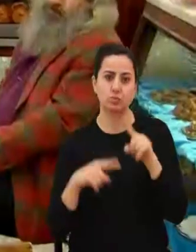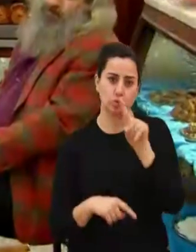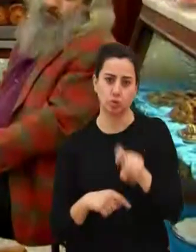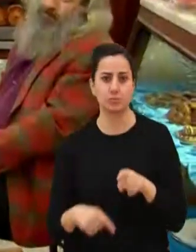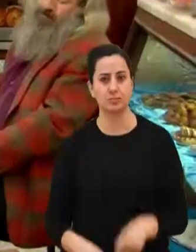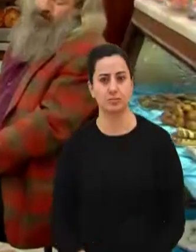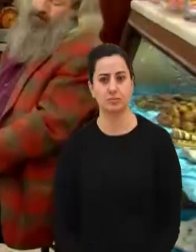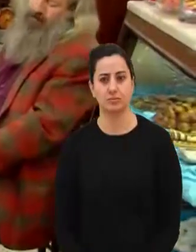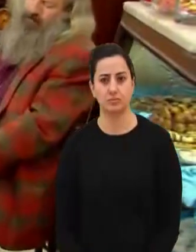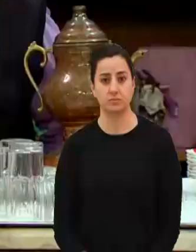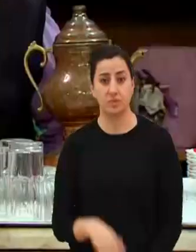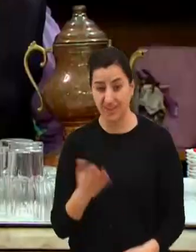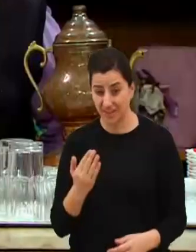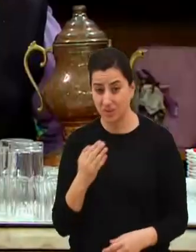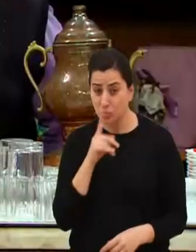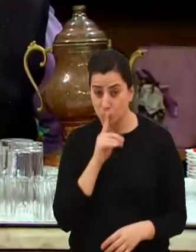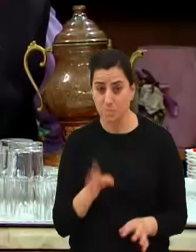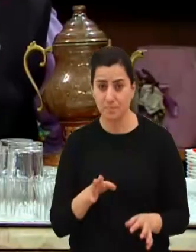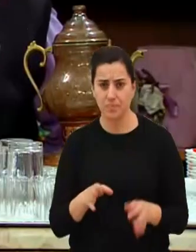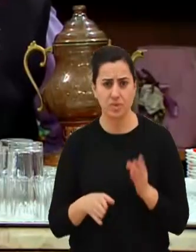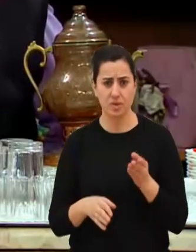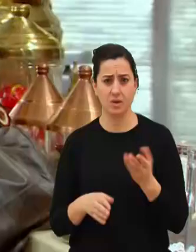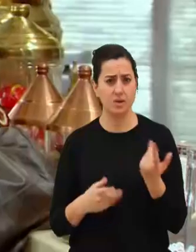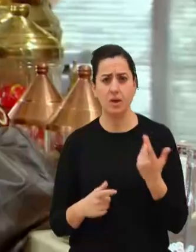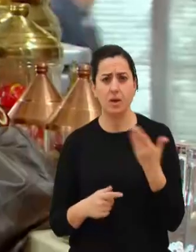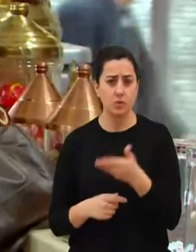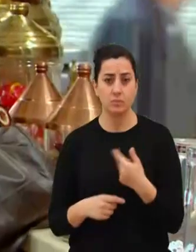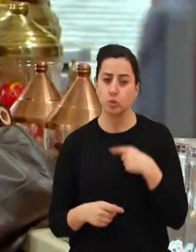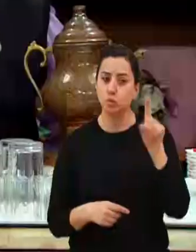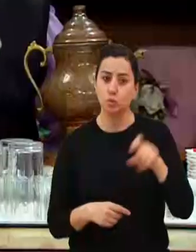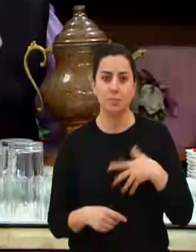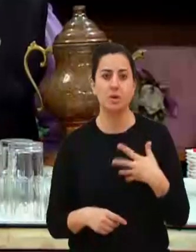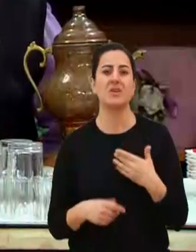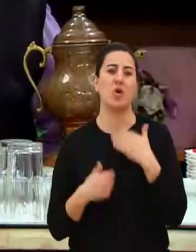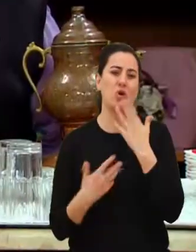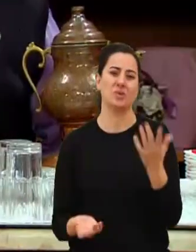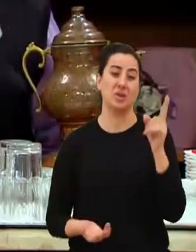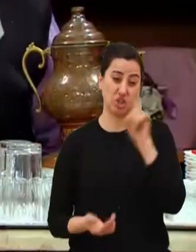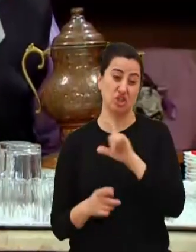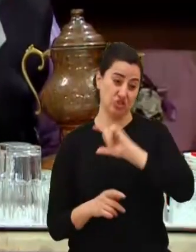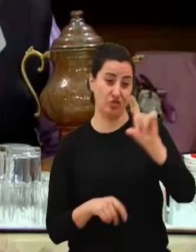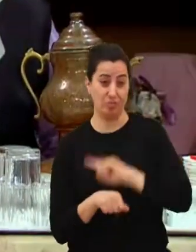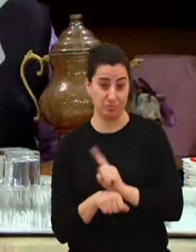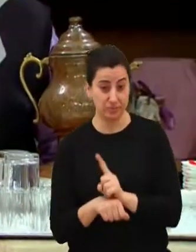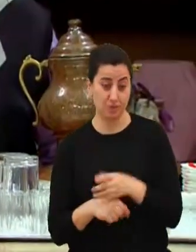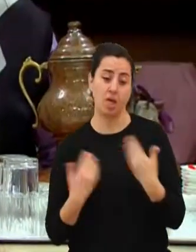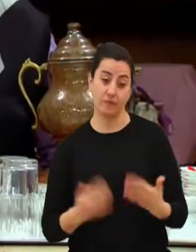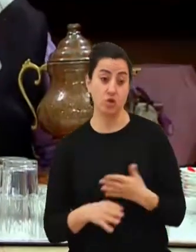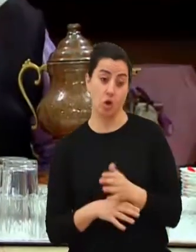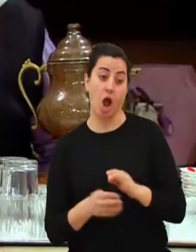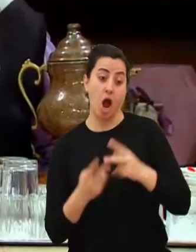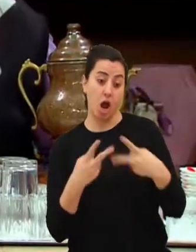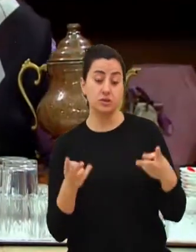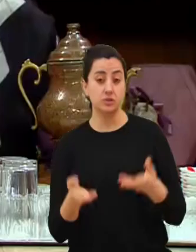gidip soracağım. Ya buraya. Nereye gidiyor? Evet, nereye gidiyor? Soracağım. Ya sen kim sorunca, aa evet doğru Bekir Bey, siz